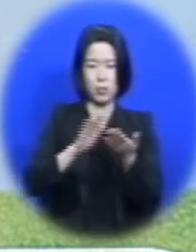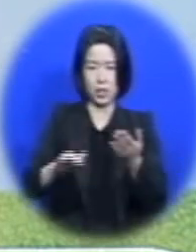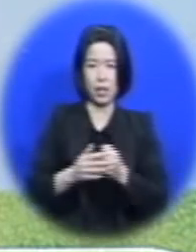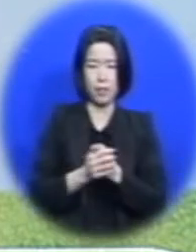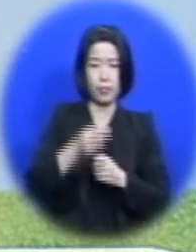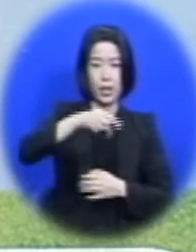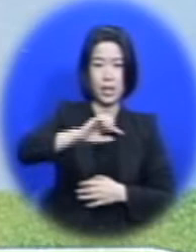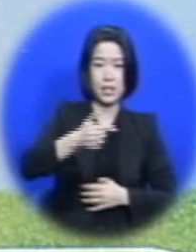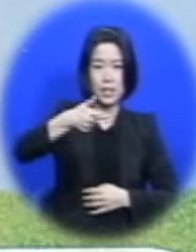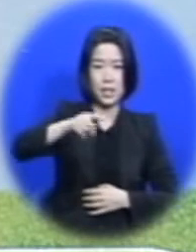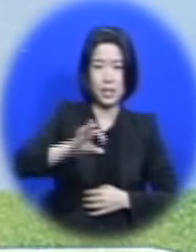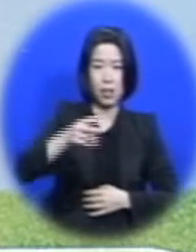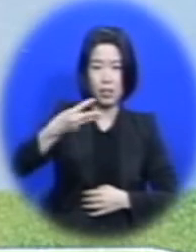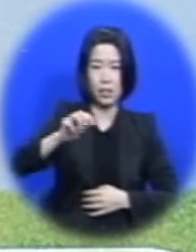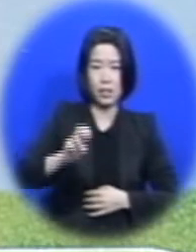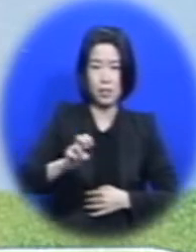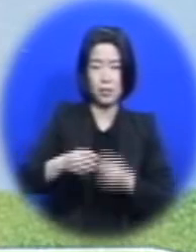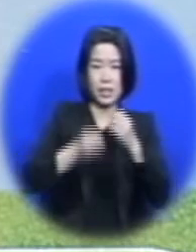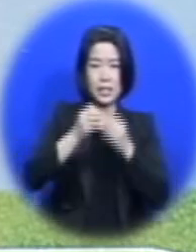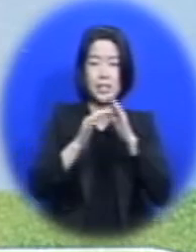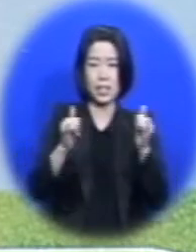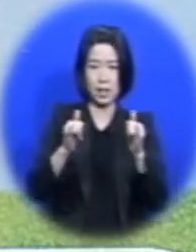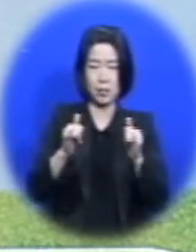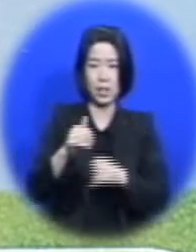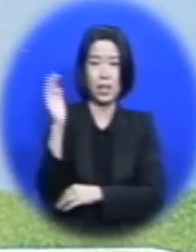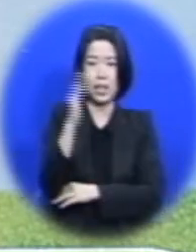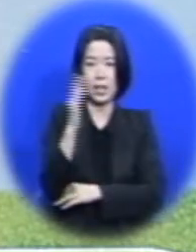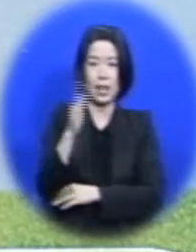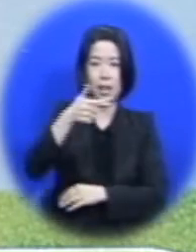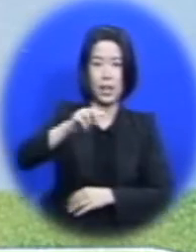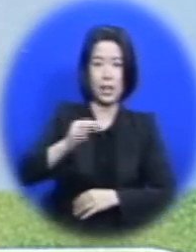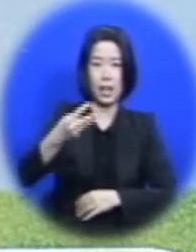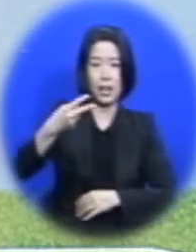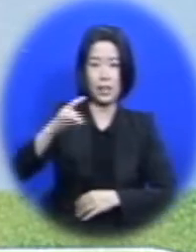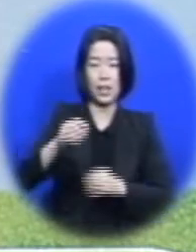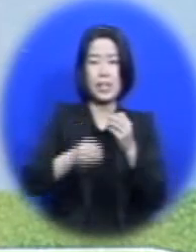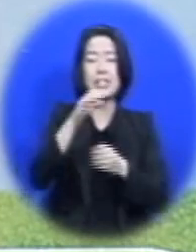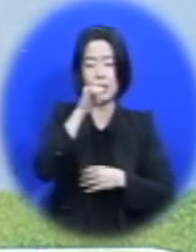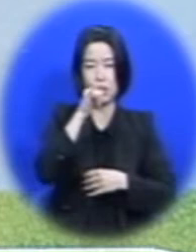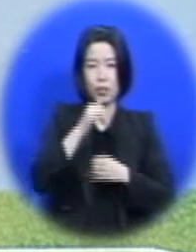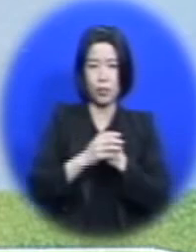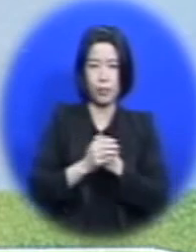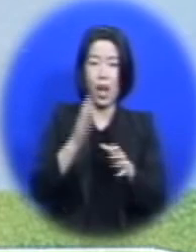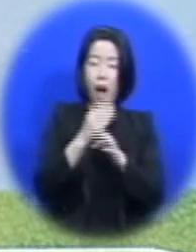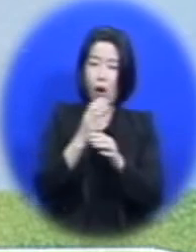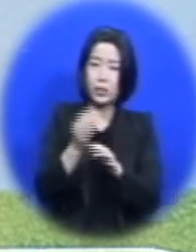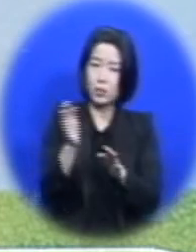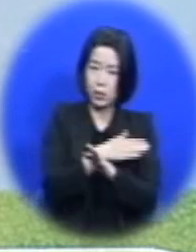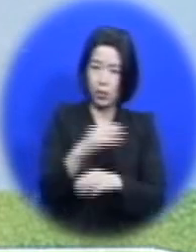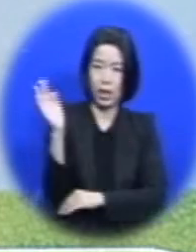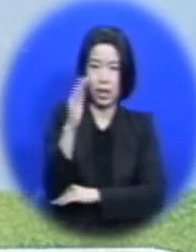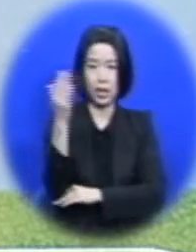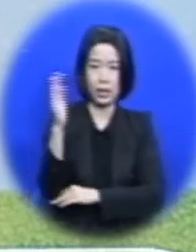신경림 시인이 쓴 갈대 라는 시가 있습니다 언제부턴가 갈대는